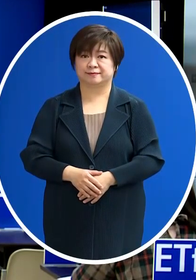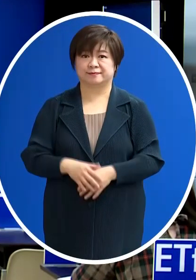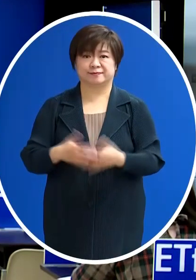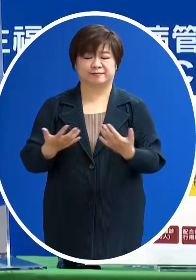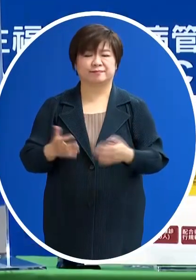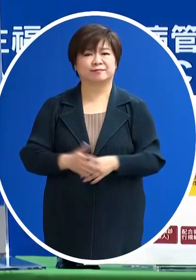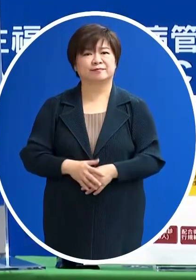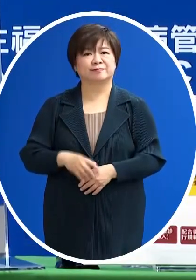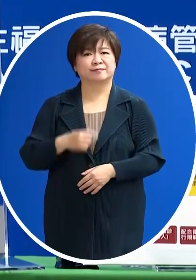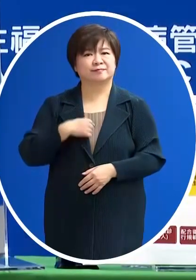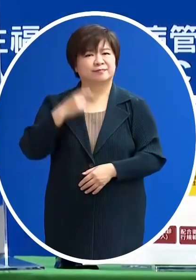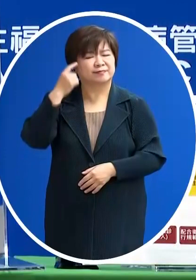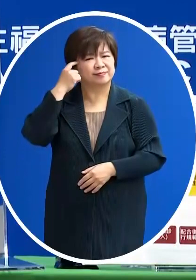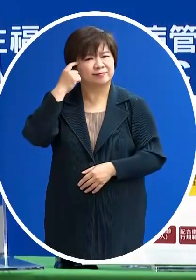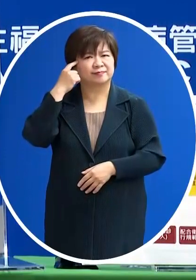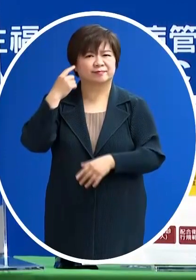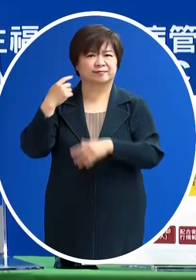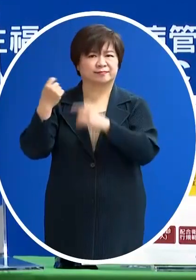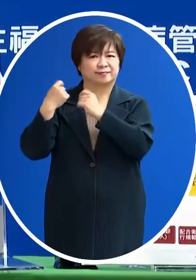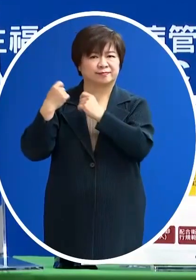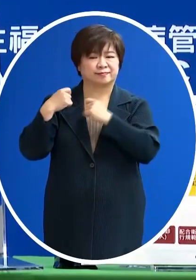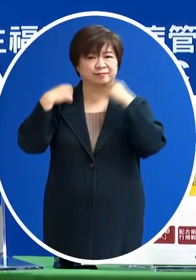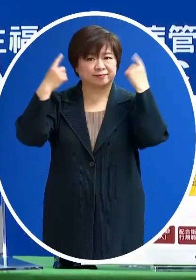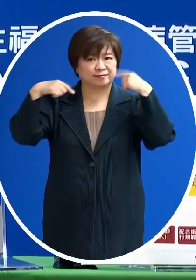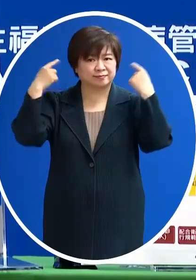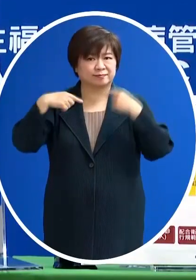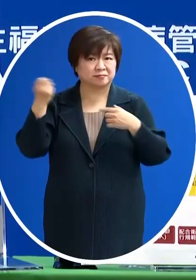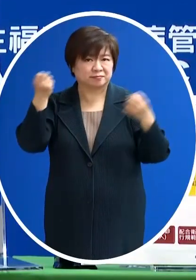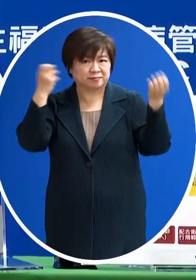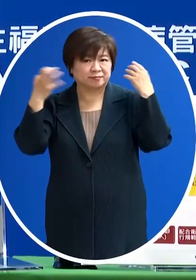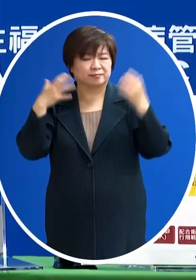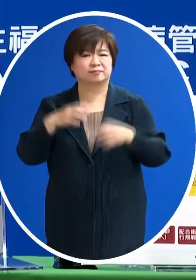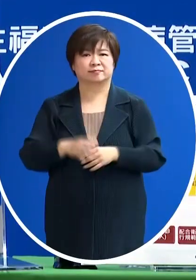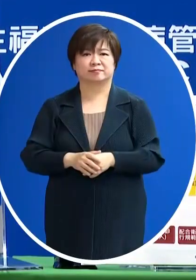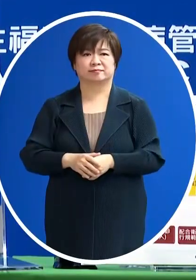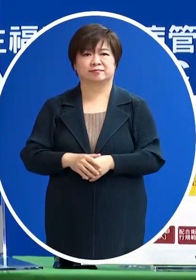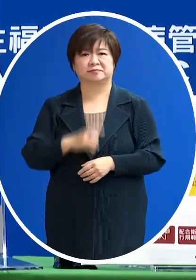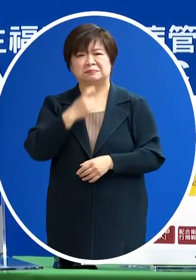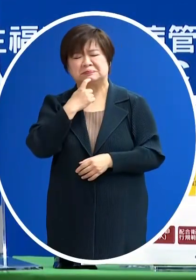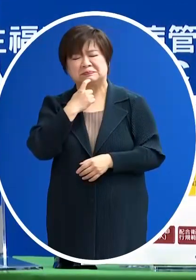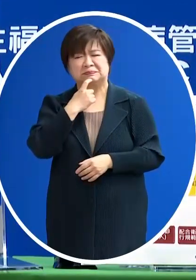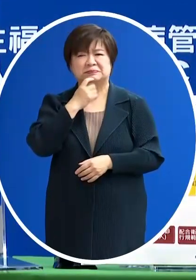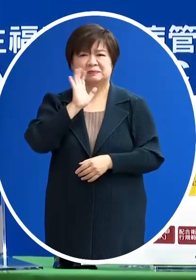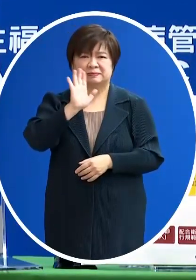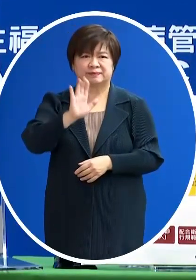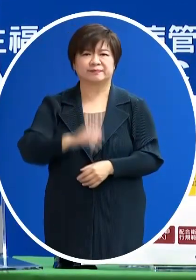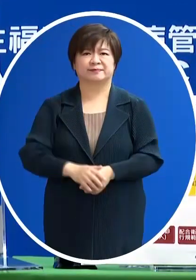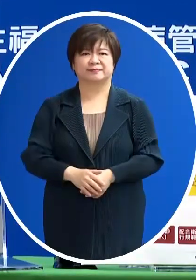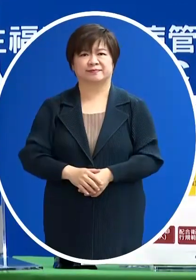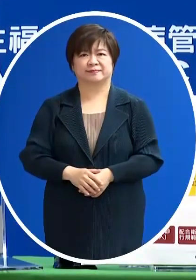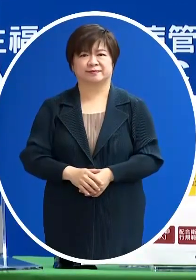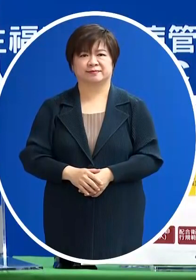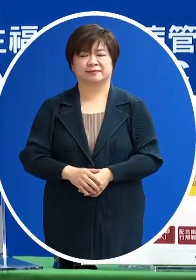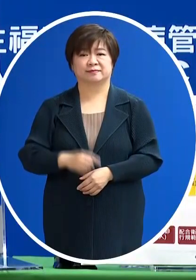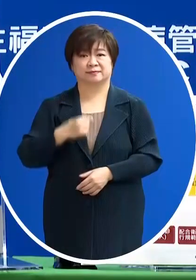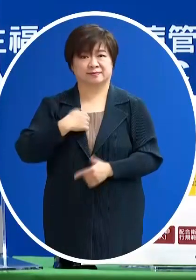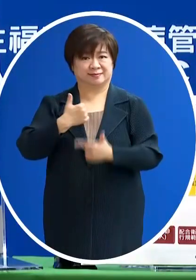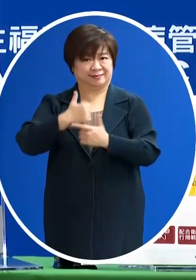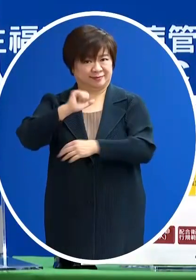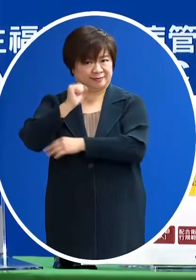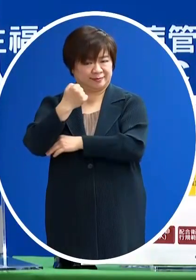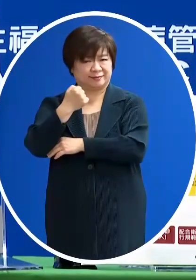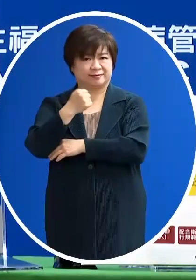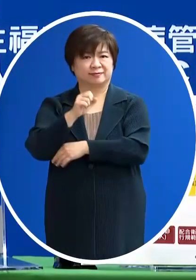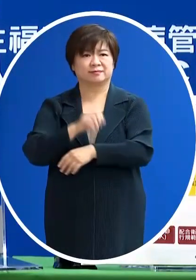好，那我想进来大家常常在谈的就是说有一些疑问的问题，那我还是建议，